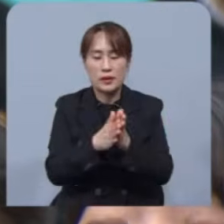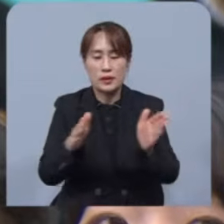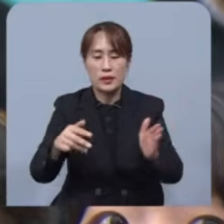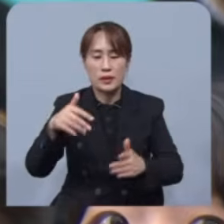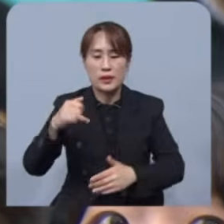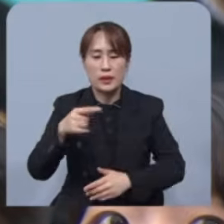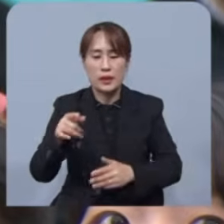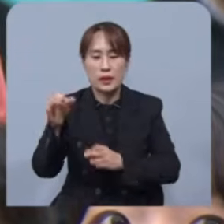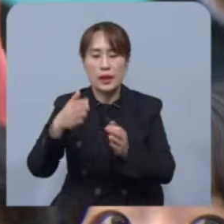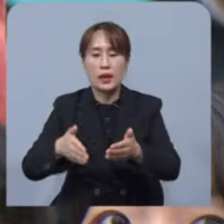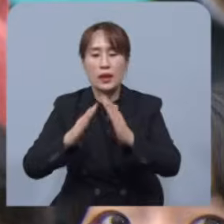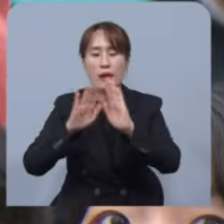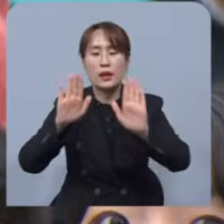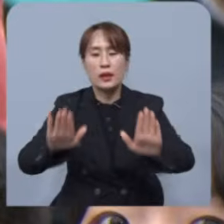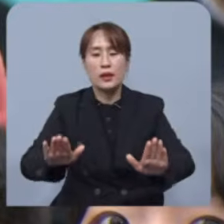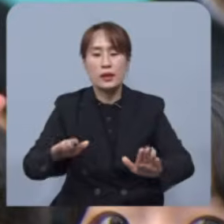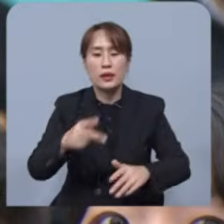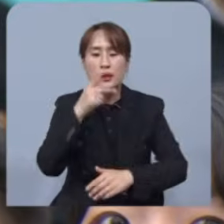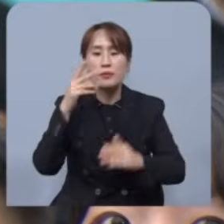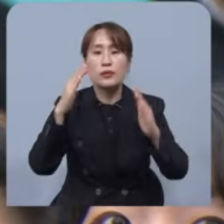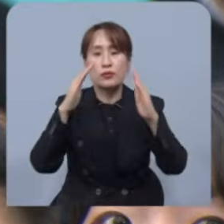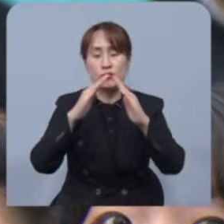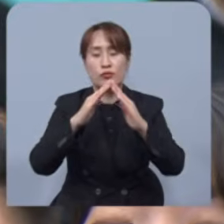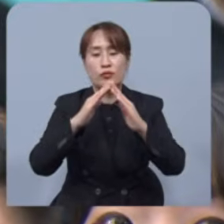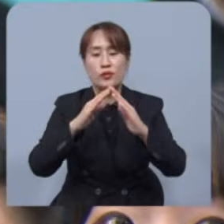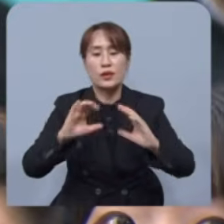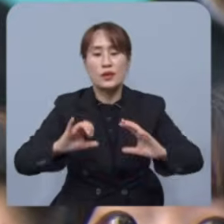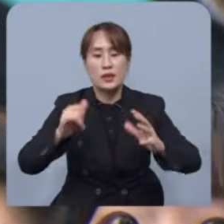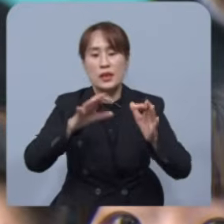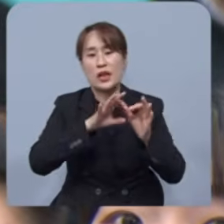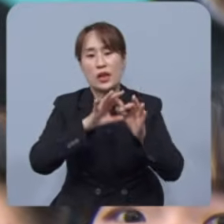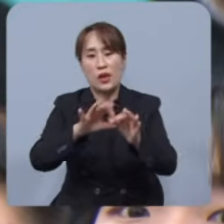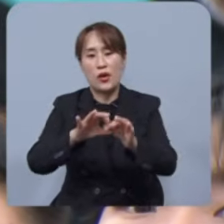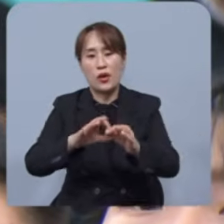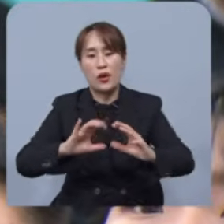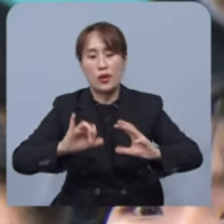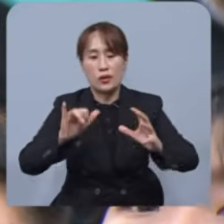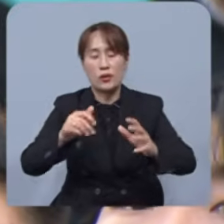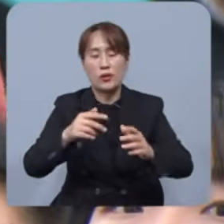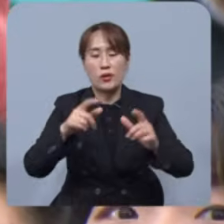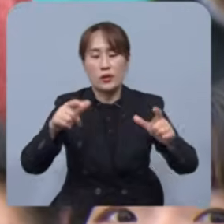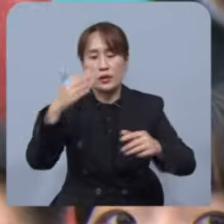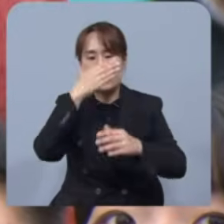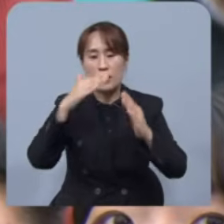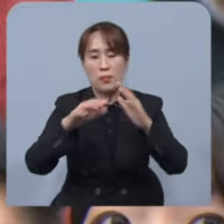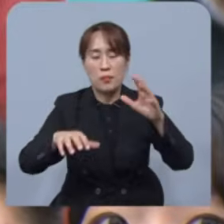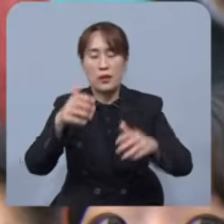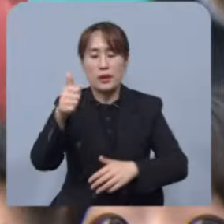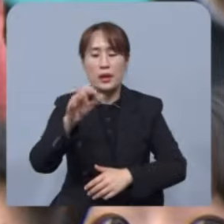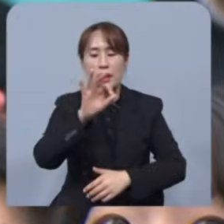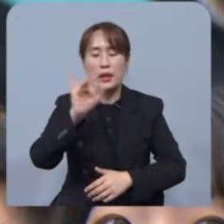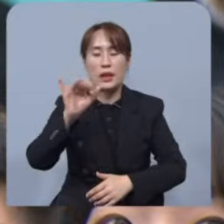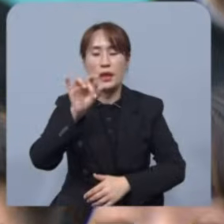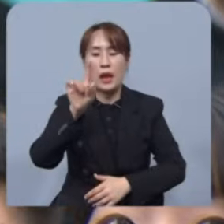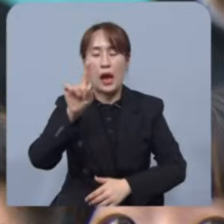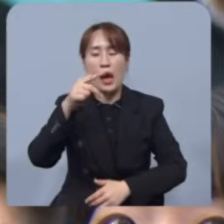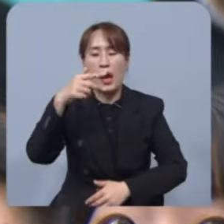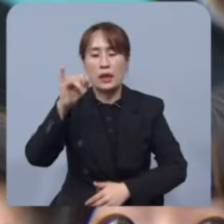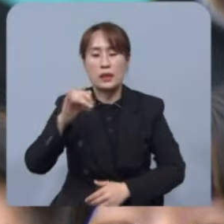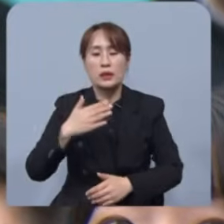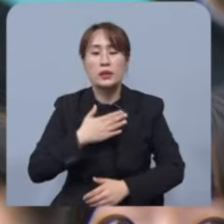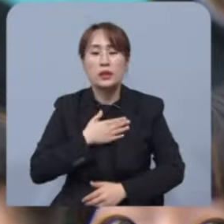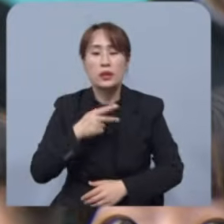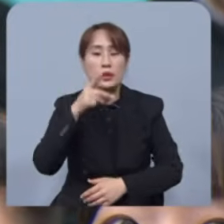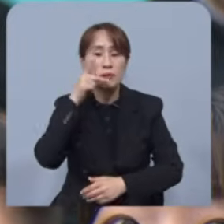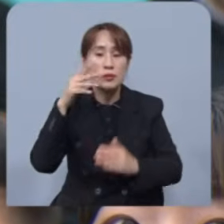칠레에서 창업하고 현재는 음성군을 세계로 연결하는 글로컬타운 청년마을 대표 이아리입니다.